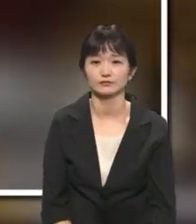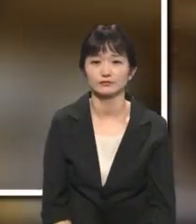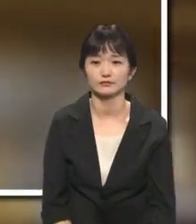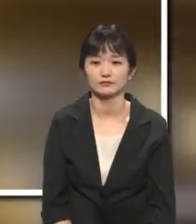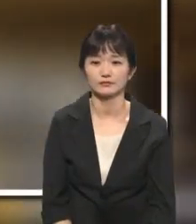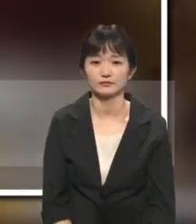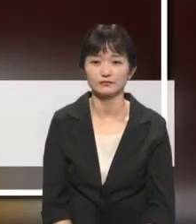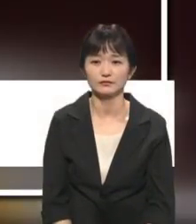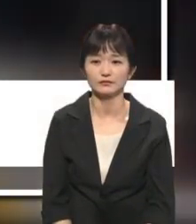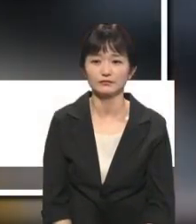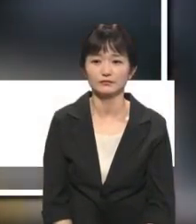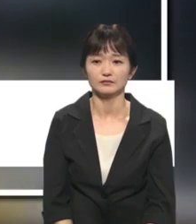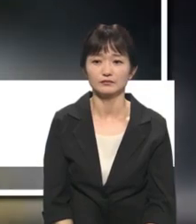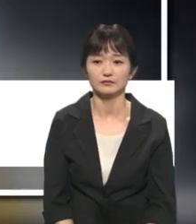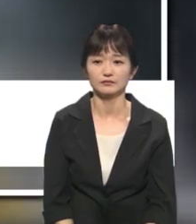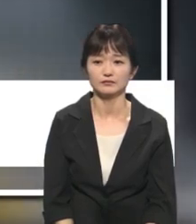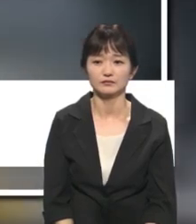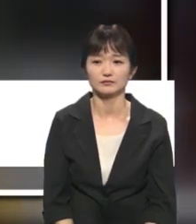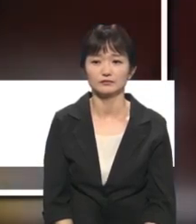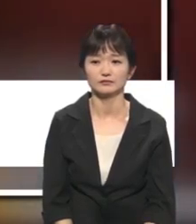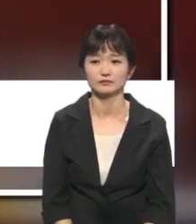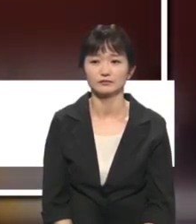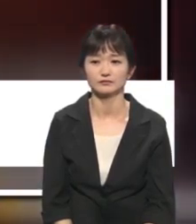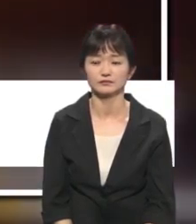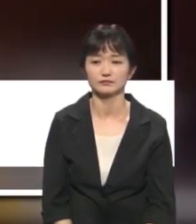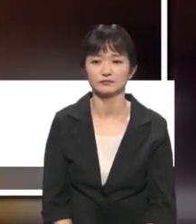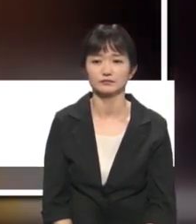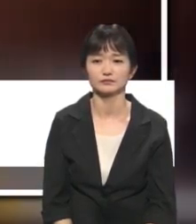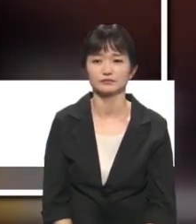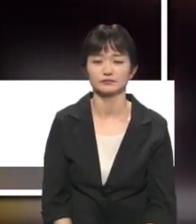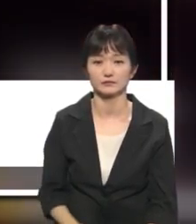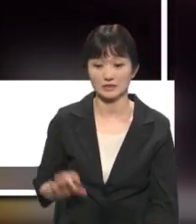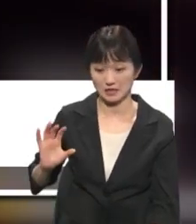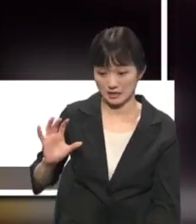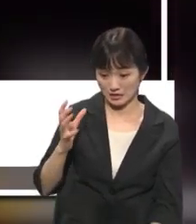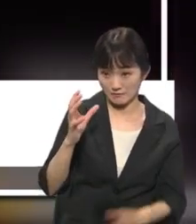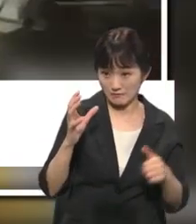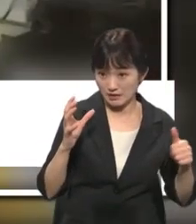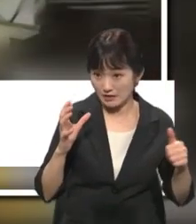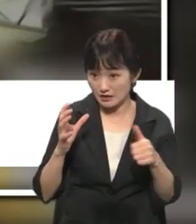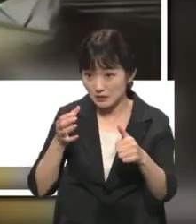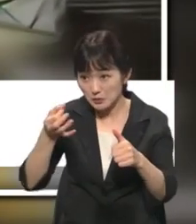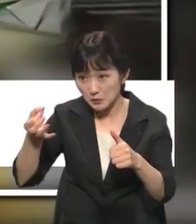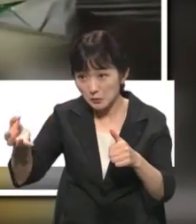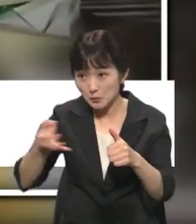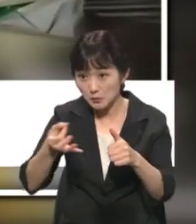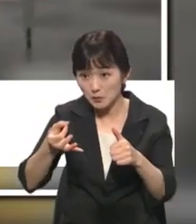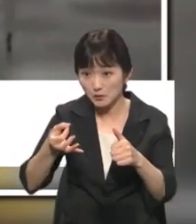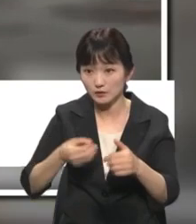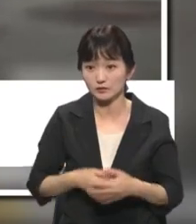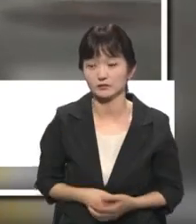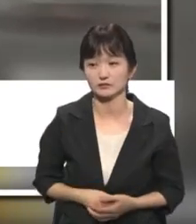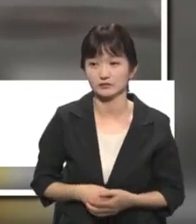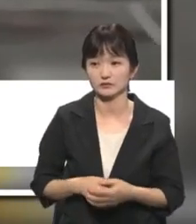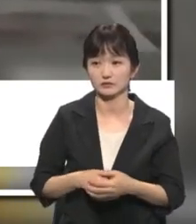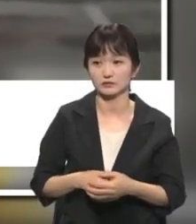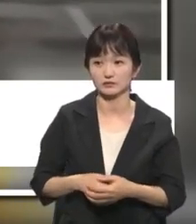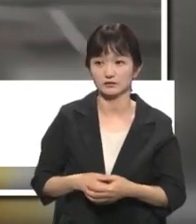이게 몸 한번 부딪혀서 내가 한번 보여줄 거야. 진정한 태풍 방송이 됐는지 내가 한번 보여줄게. 방파 나도 뛰었고 여기는.